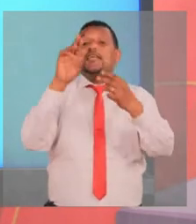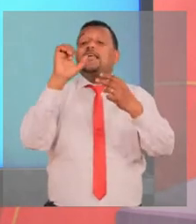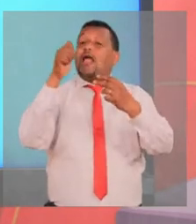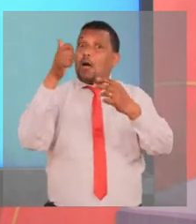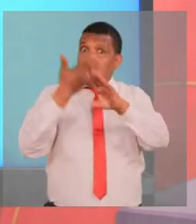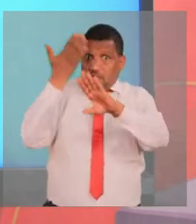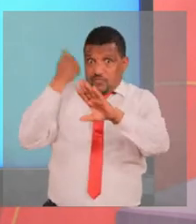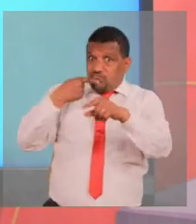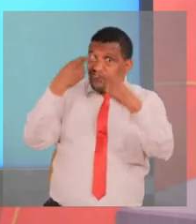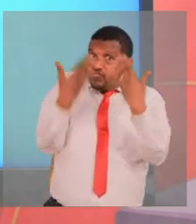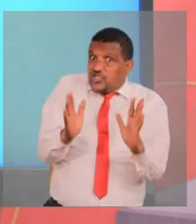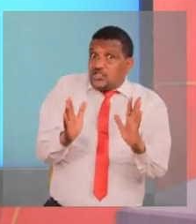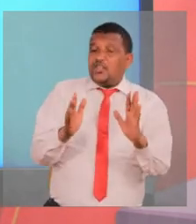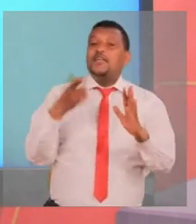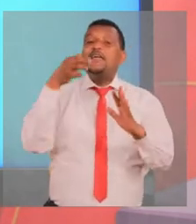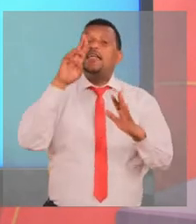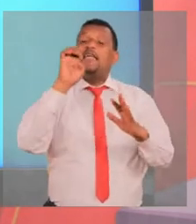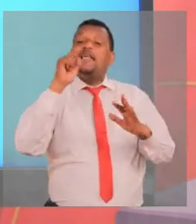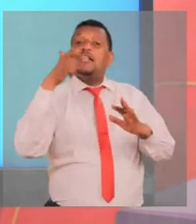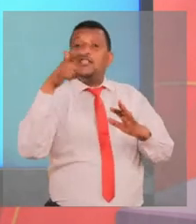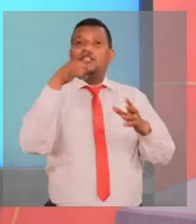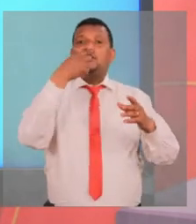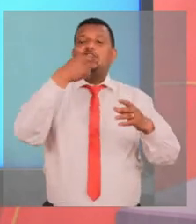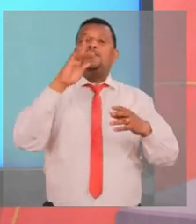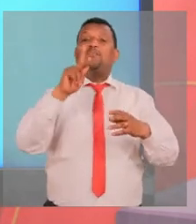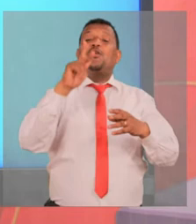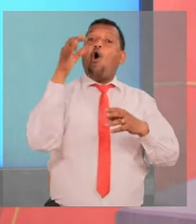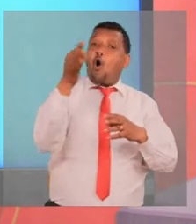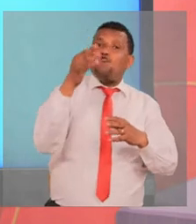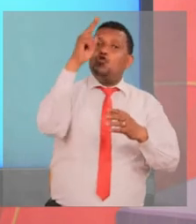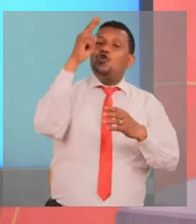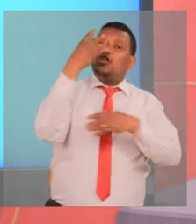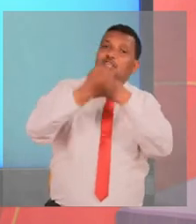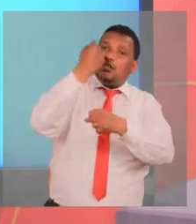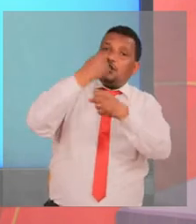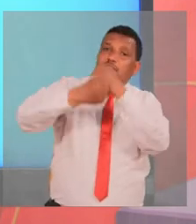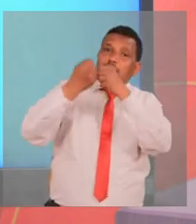द नेम ऑफ द इयर 2008